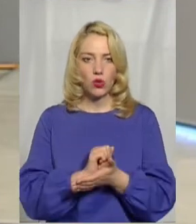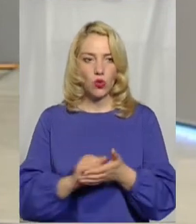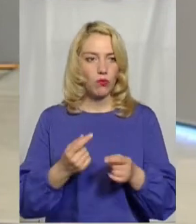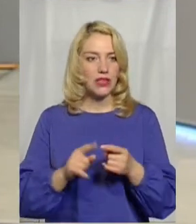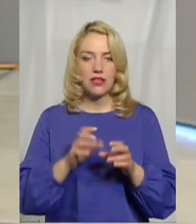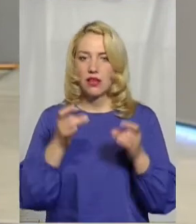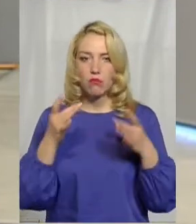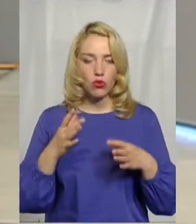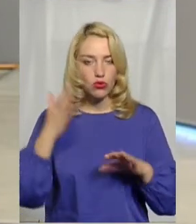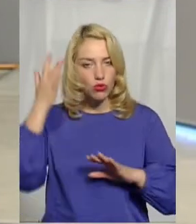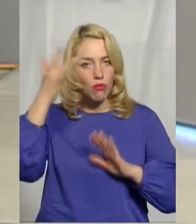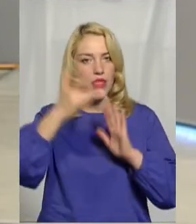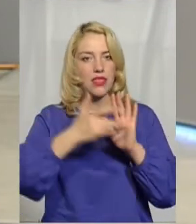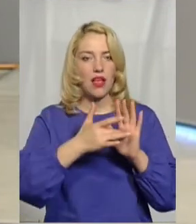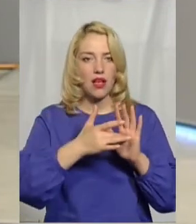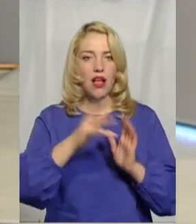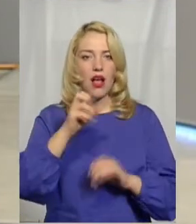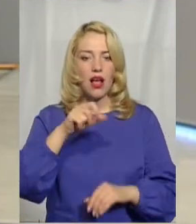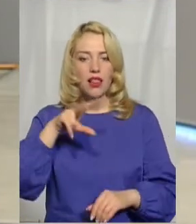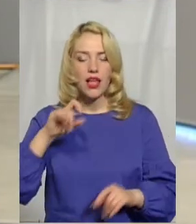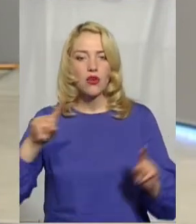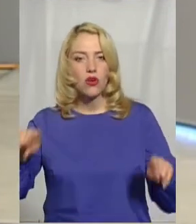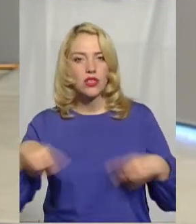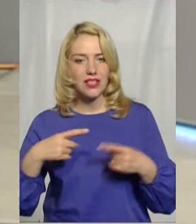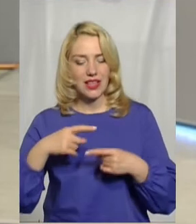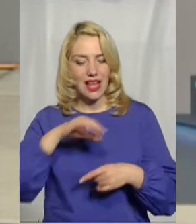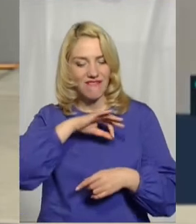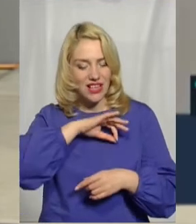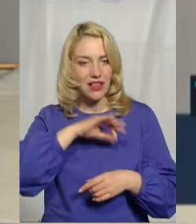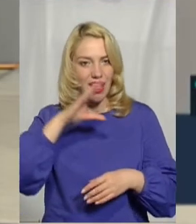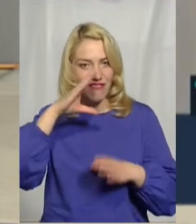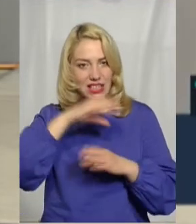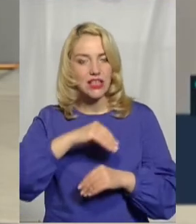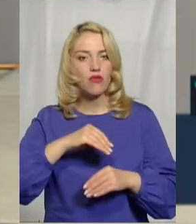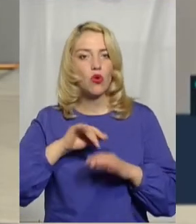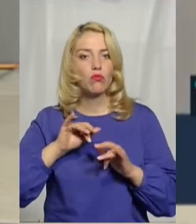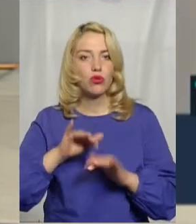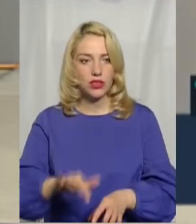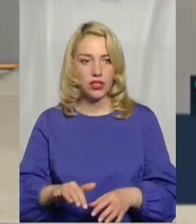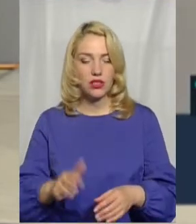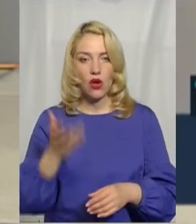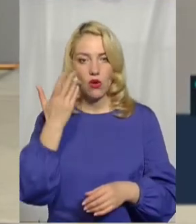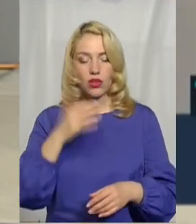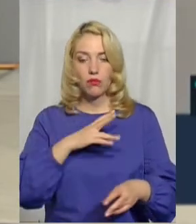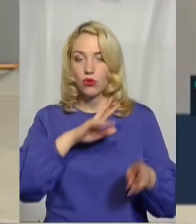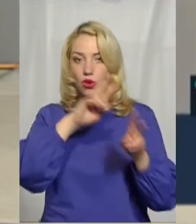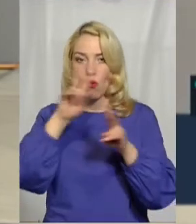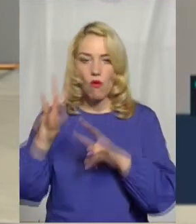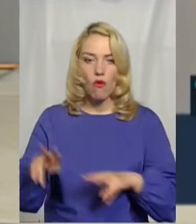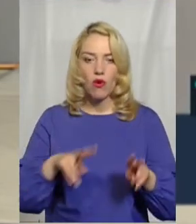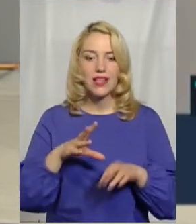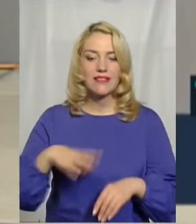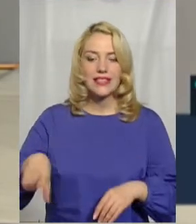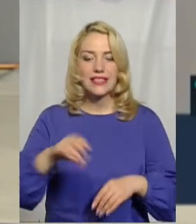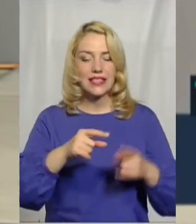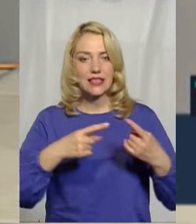просто досягнути мети, але й організувати, ефективно організувати процес. Так. Ще коли ми проводили огляд в усіх сферах,